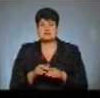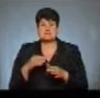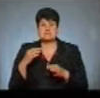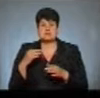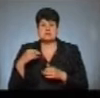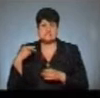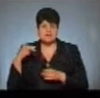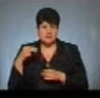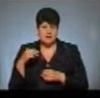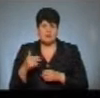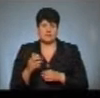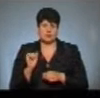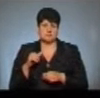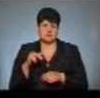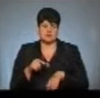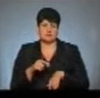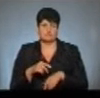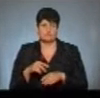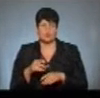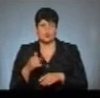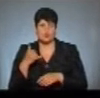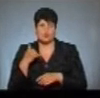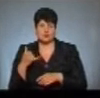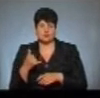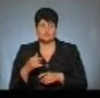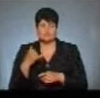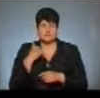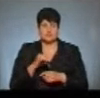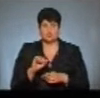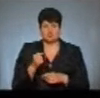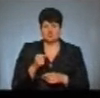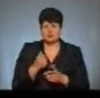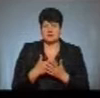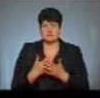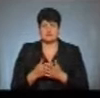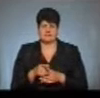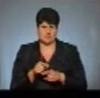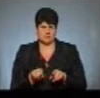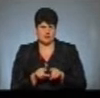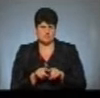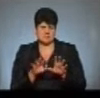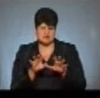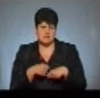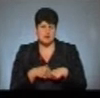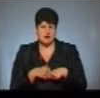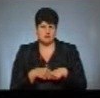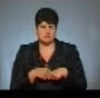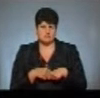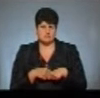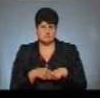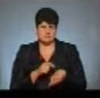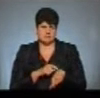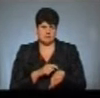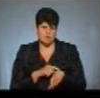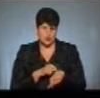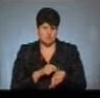може вийти в коридор і зателефонувати, до прикладу, другові. Так? Чи ви також забираєте такі